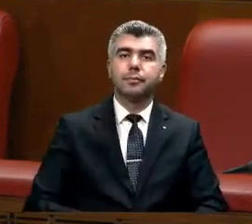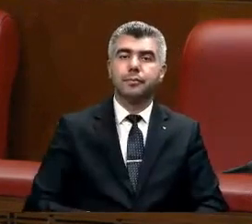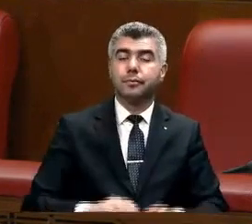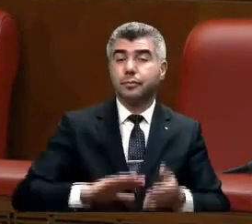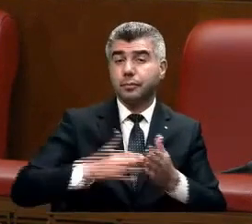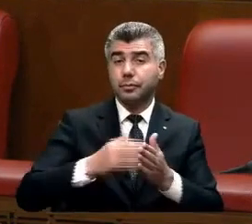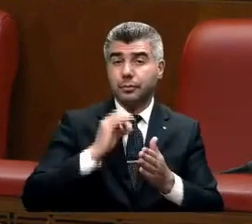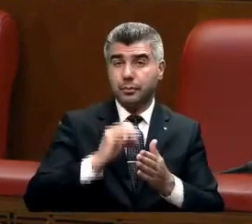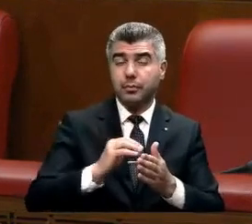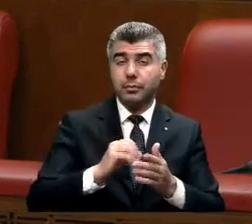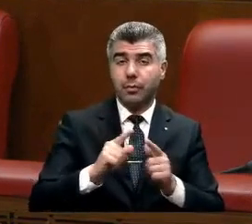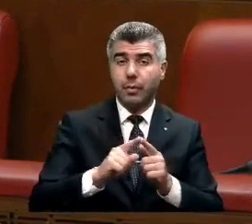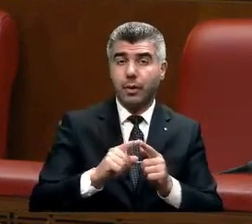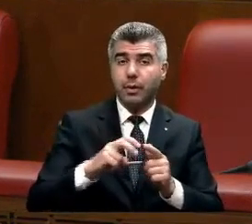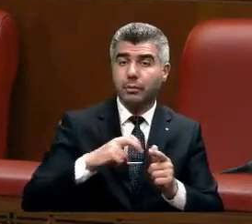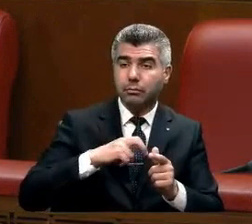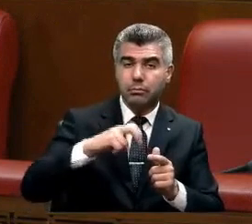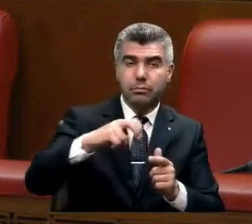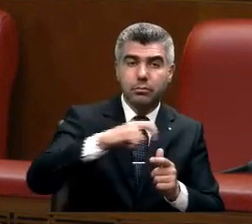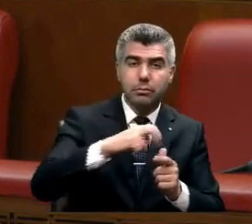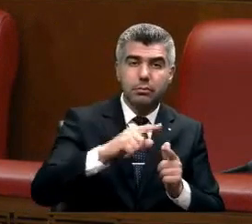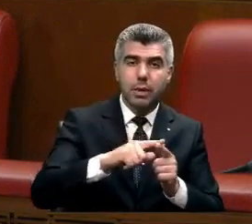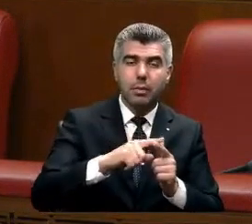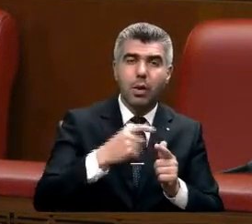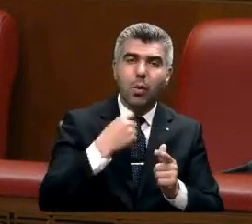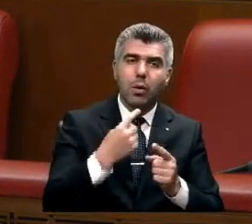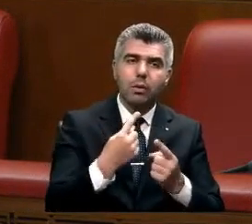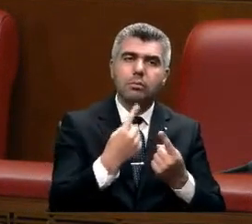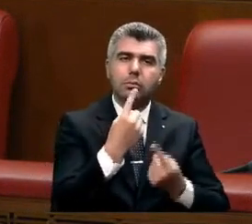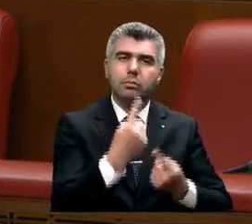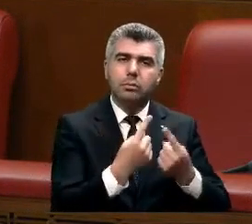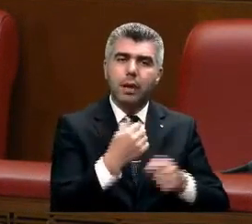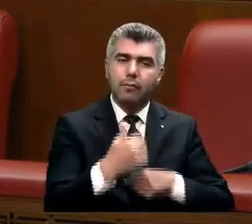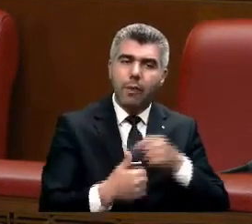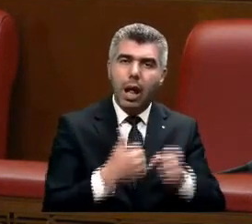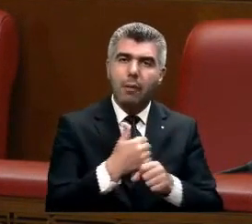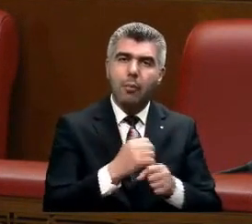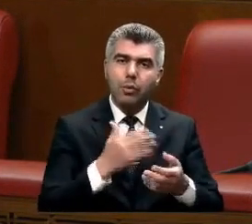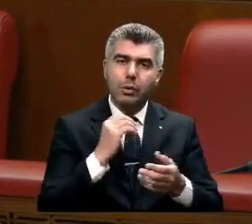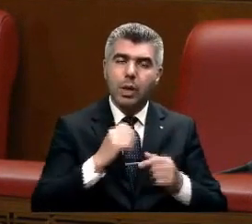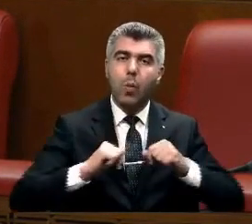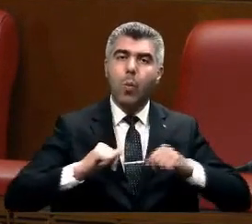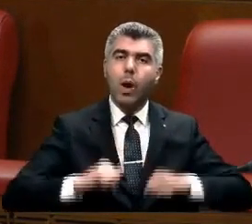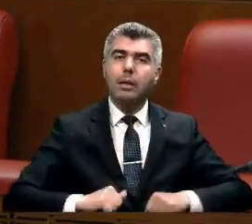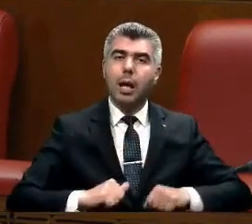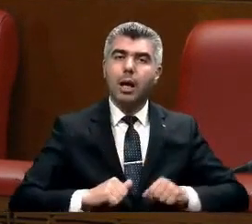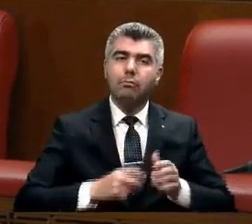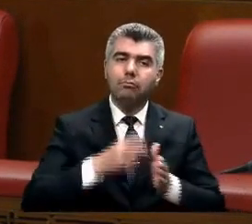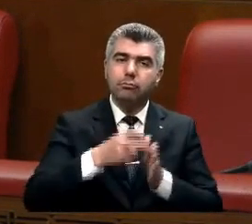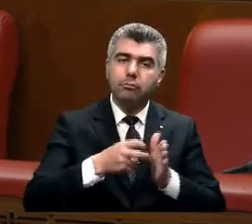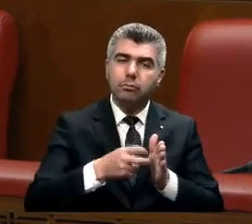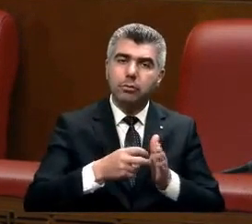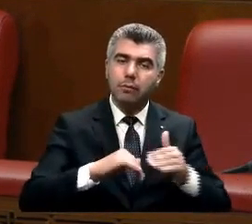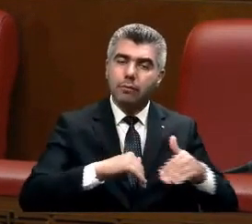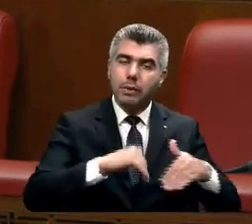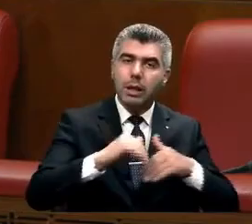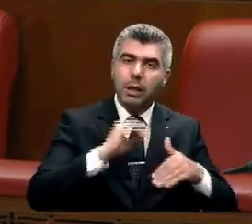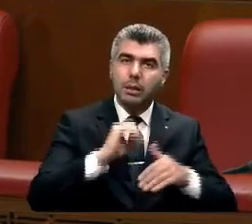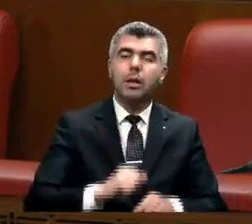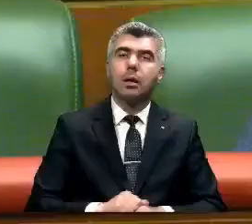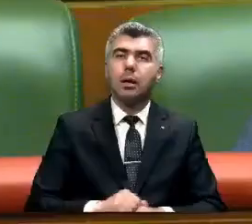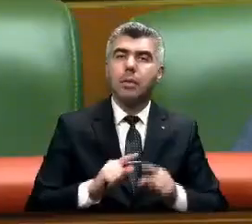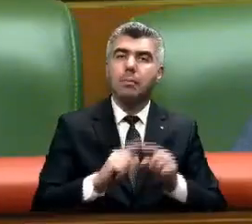المحلي لهذا النوع ديال النقل وبالطبع الموسمي بعض الاحيان اقترحت وزاره النقل ادراج ضمن اشغال